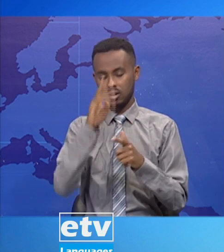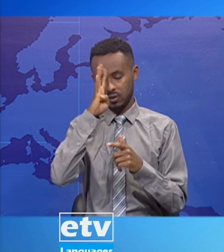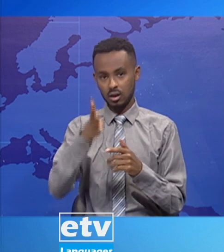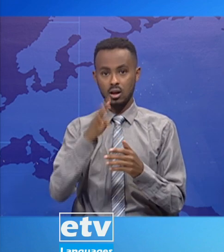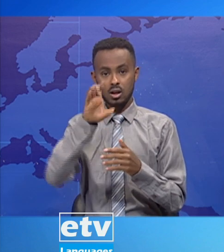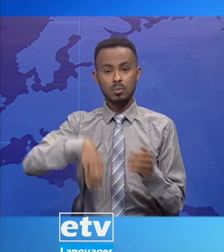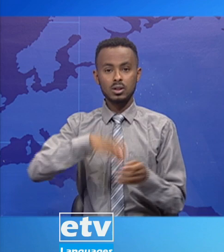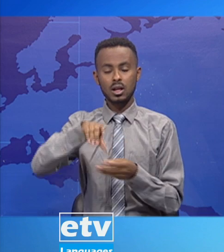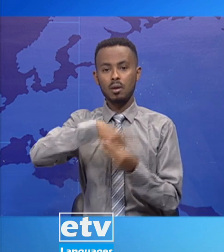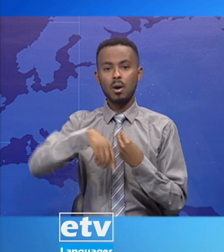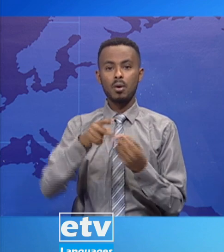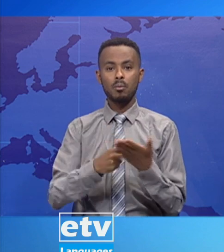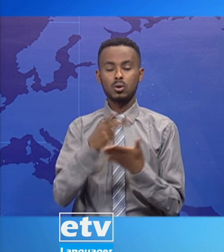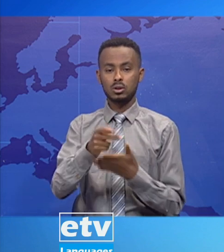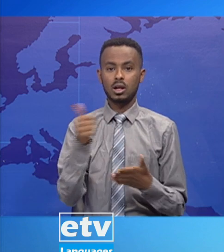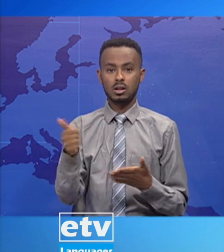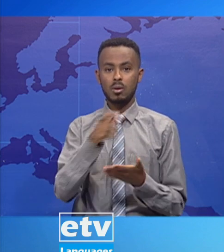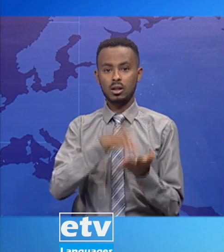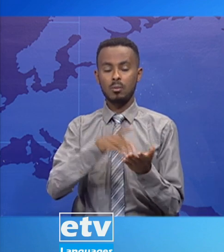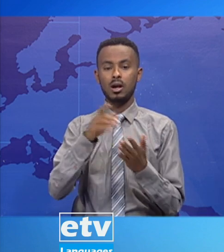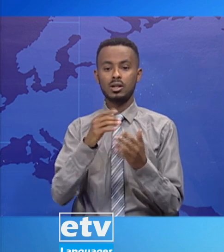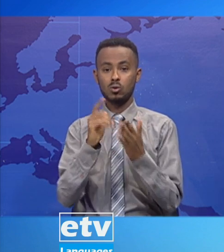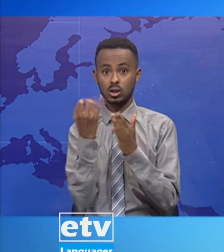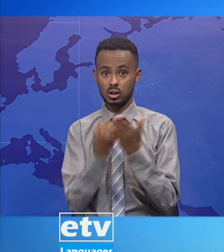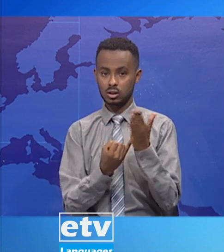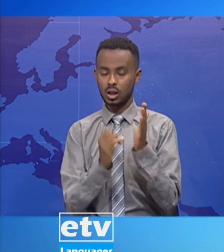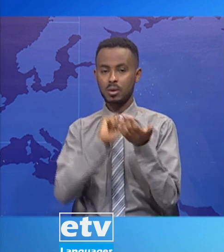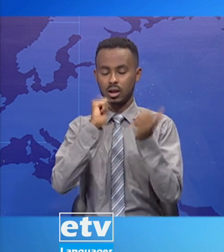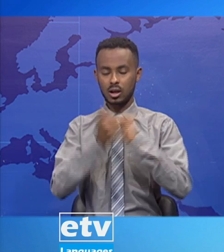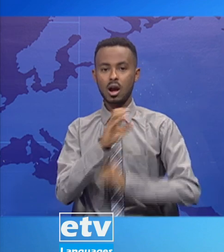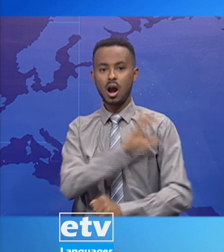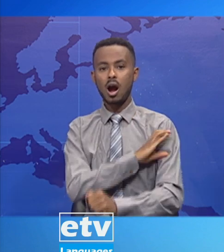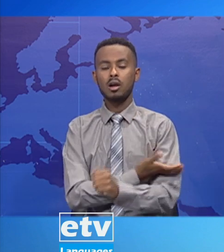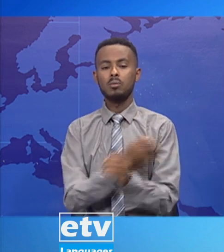የመስቀል አደባባይ ፕሮጀክት የአዲስ አበባ ከተማን ገጽታ የመቀየር